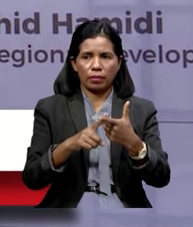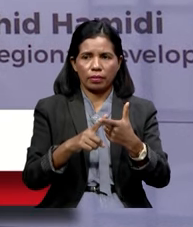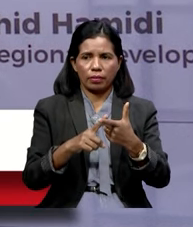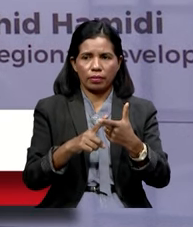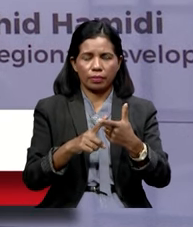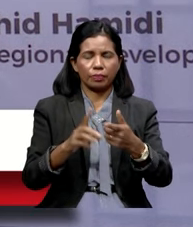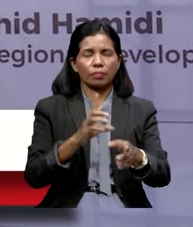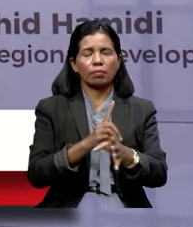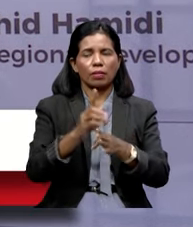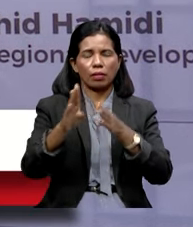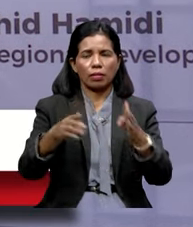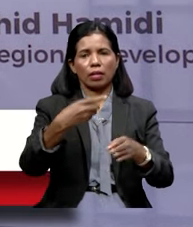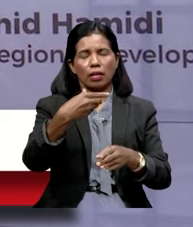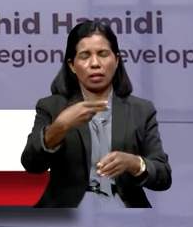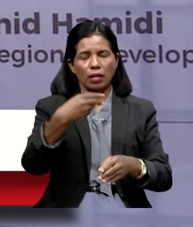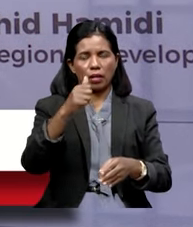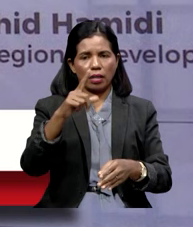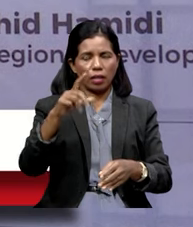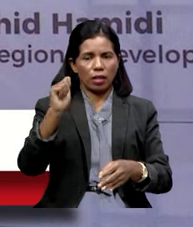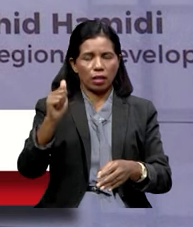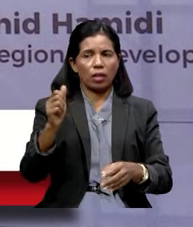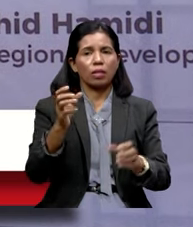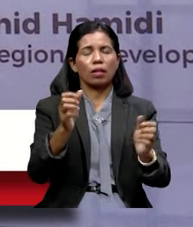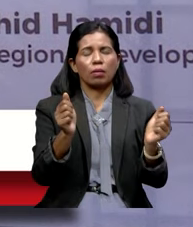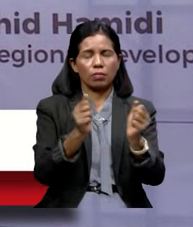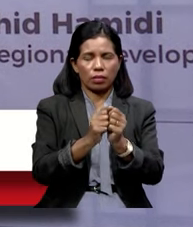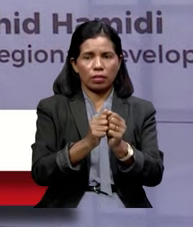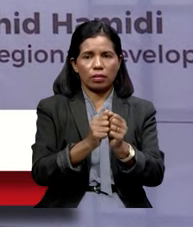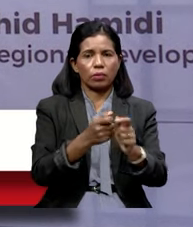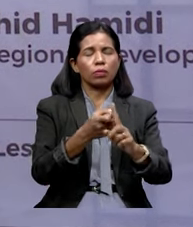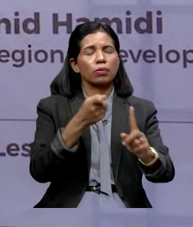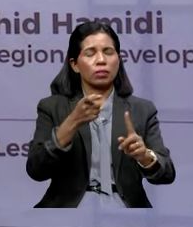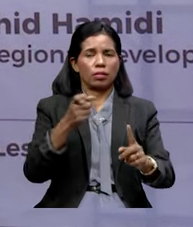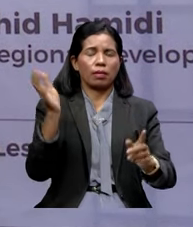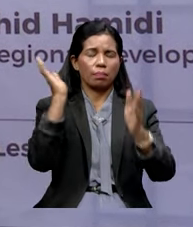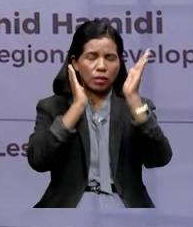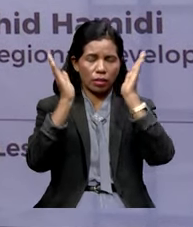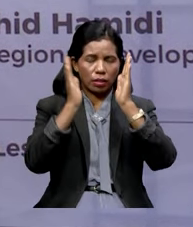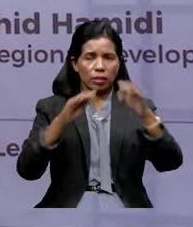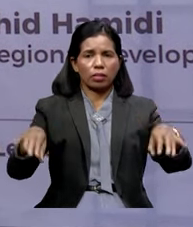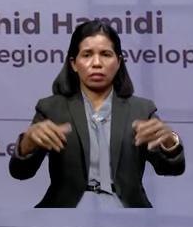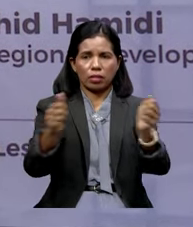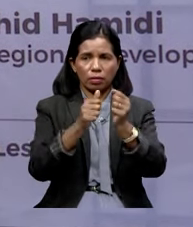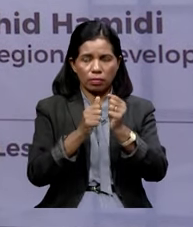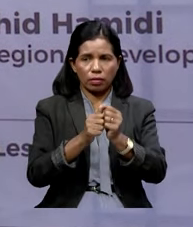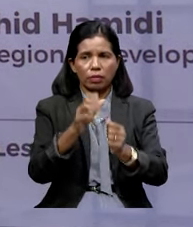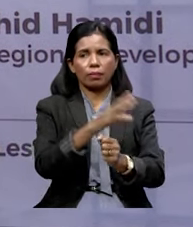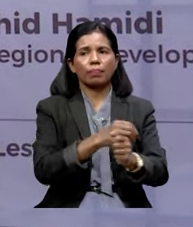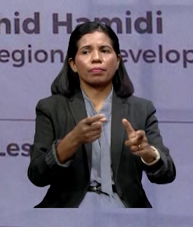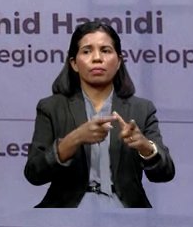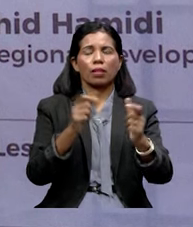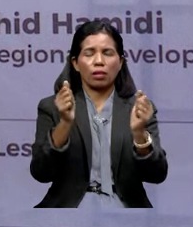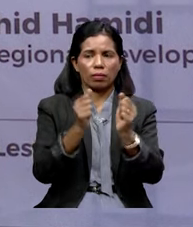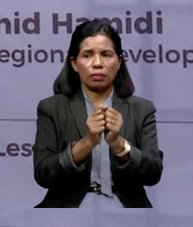diplomasi halal oleh Malaysia yang ingink berkolaborasi terutamanya